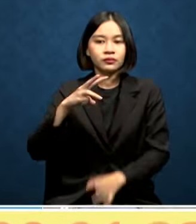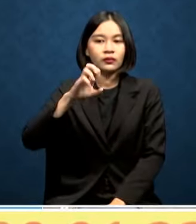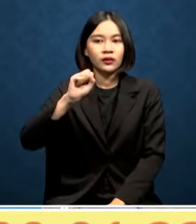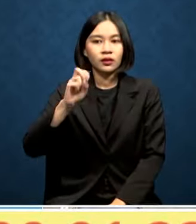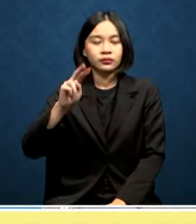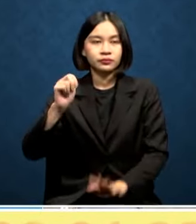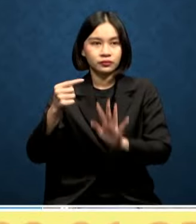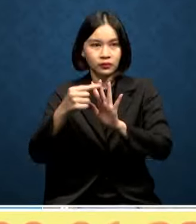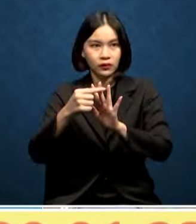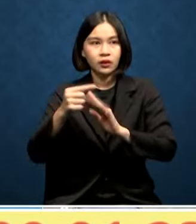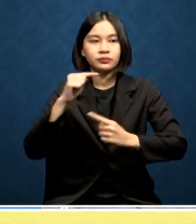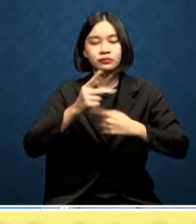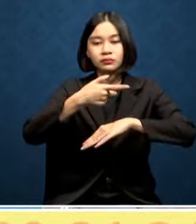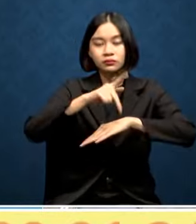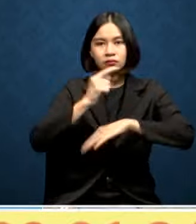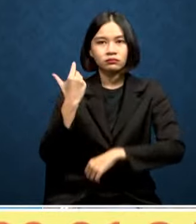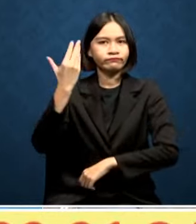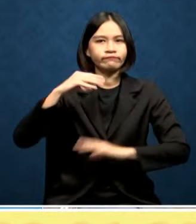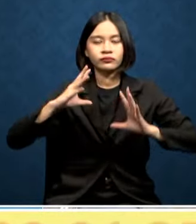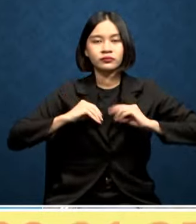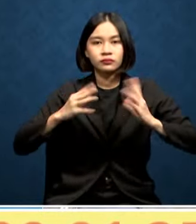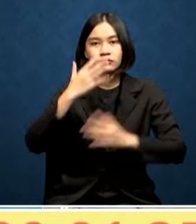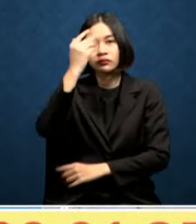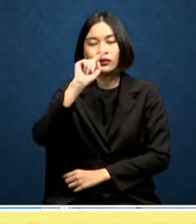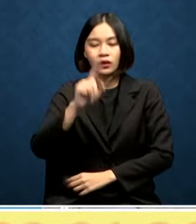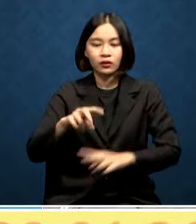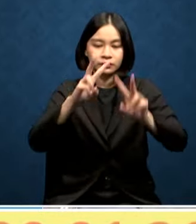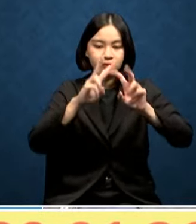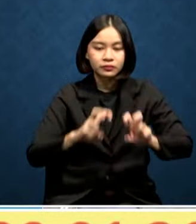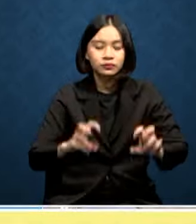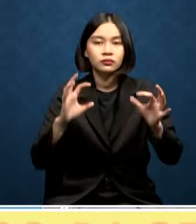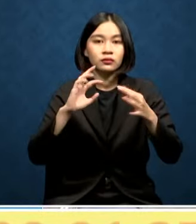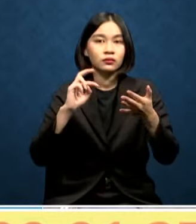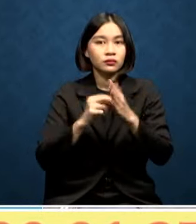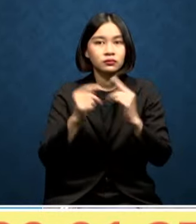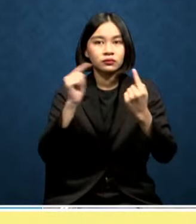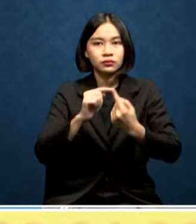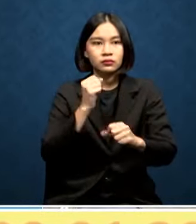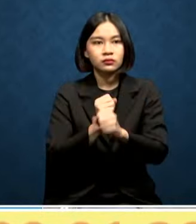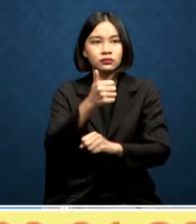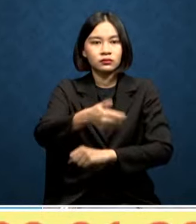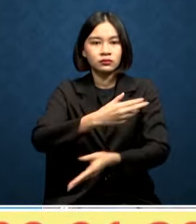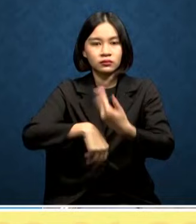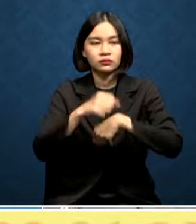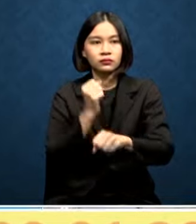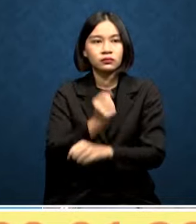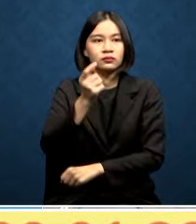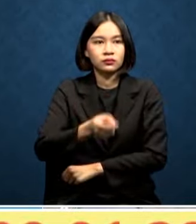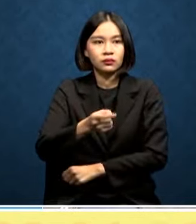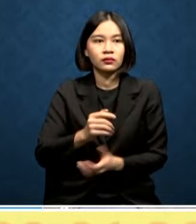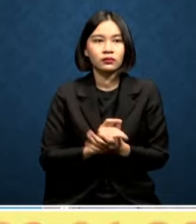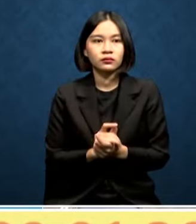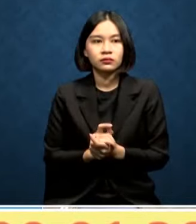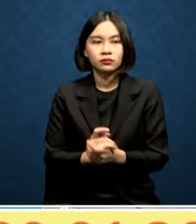งามเป็นประธานในขณะนั้นก็ไม่เห็นด้วยนะครับเนื่องจากต้องพิสูจน์ให้เห็นถึงความเป็นไปได้ในทางปฏิบัตินะครับ